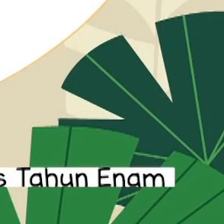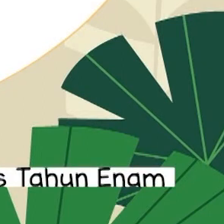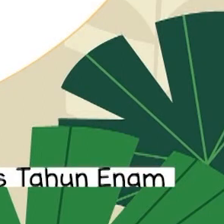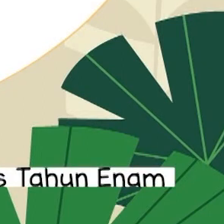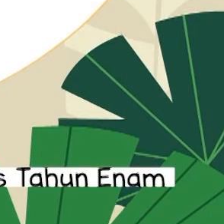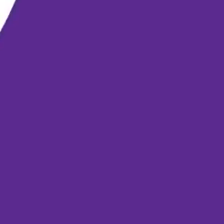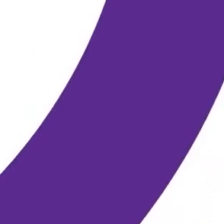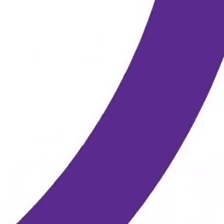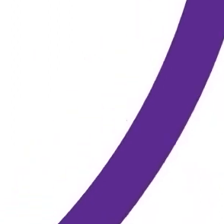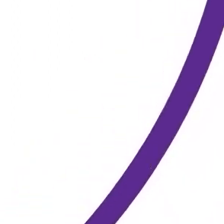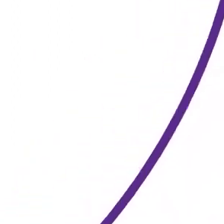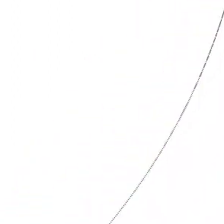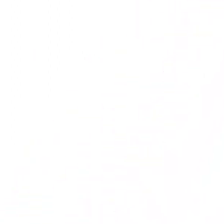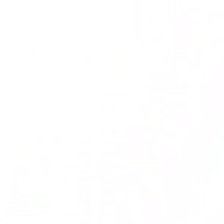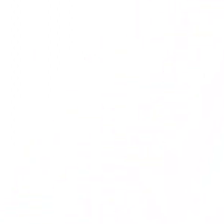dengan hewan lain